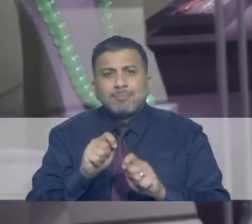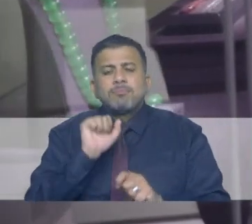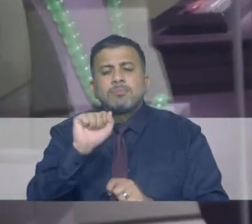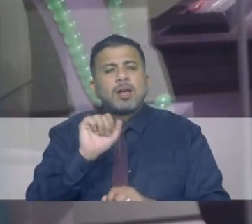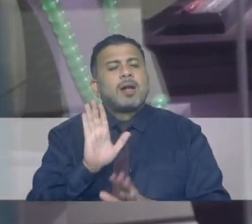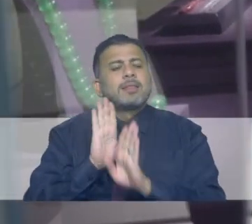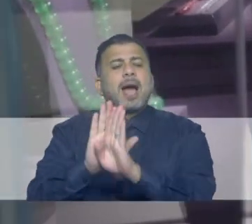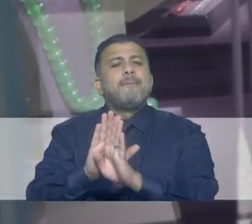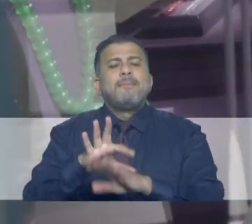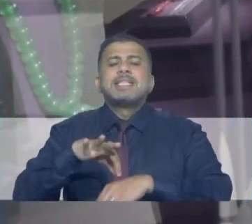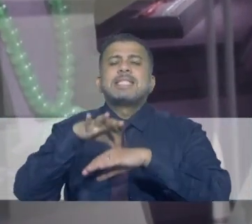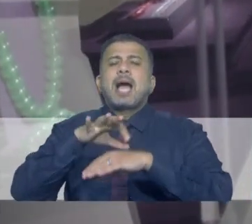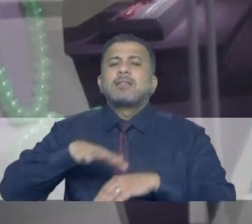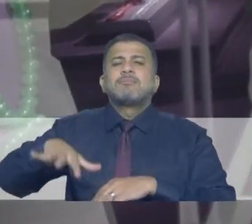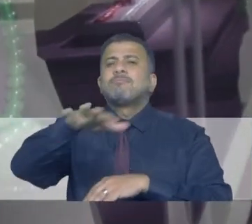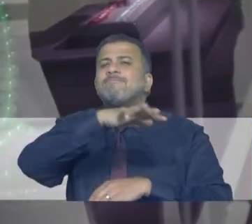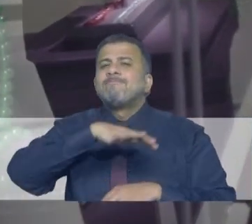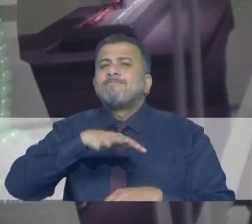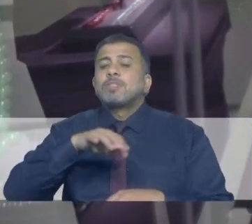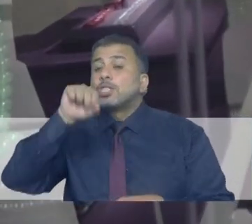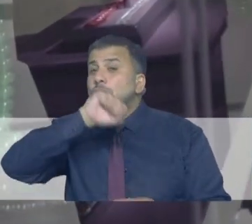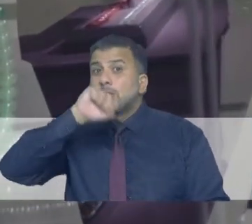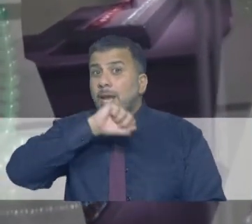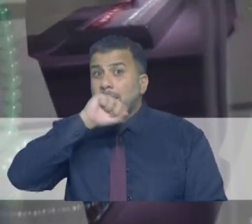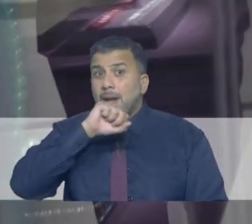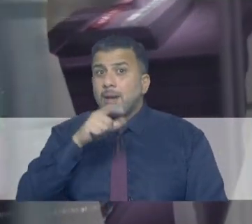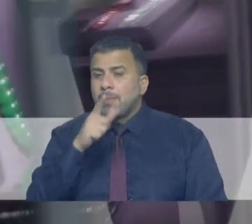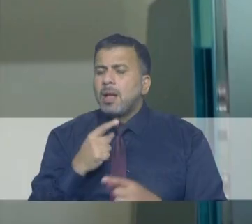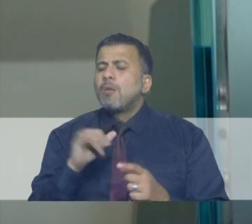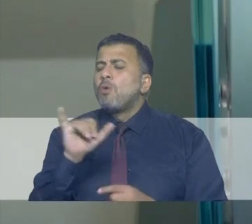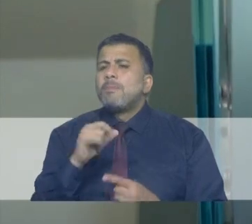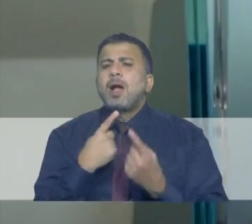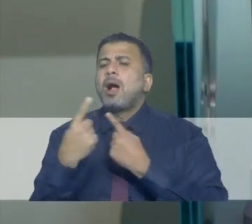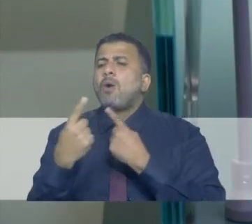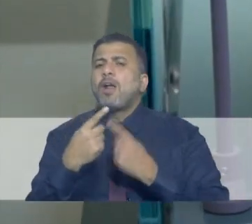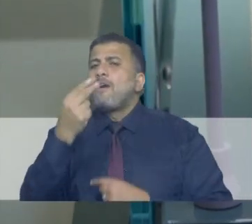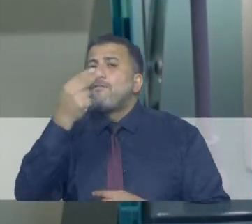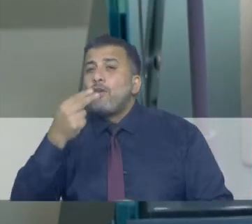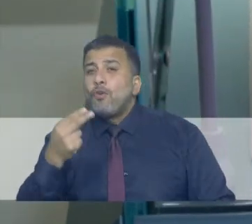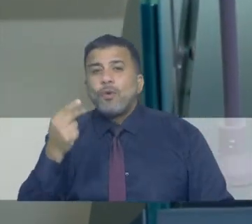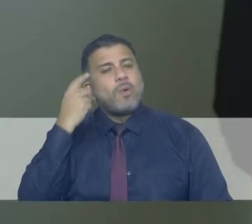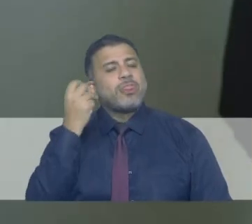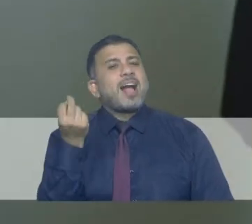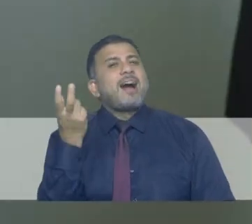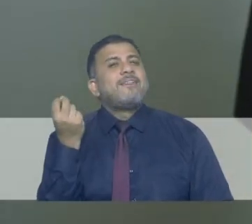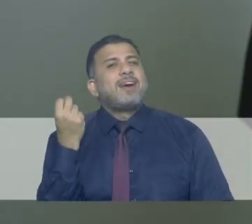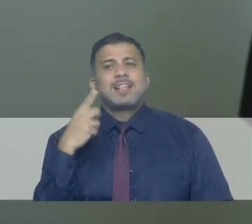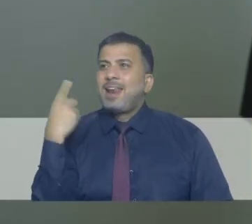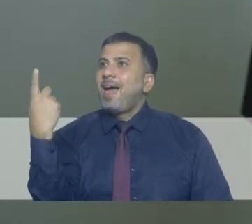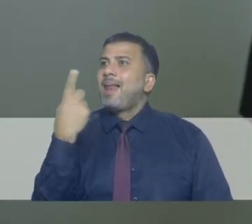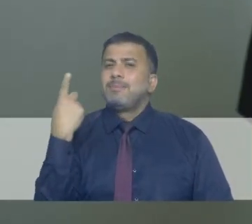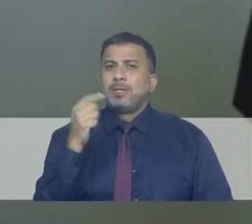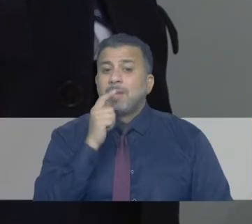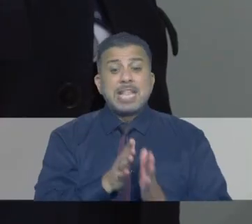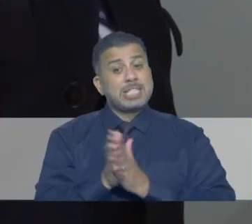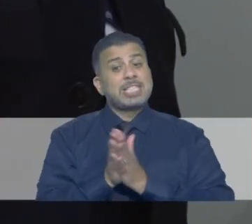القضايا الإنسانية والتزام إمارة الشارقة بتعزيز الحوار بين الفنون والثقافات العالمية وتوجيه